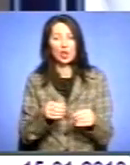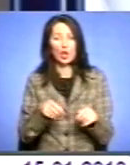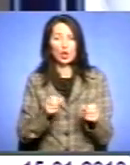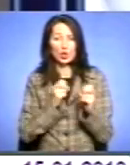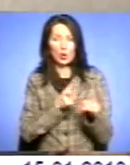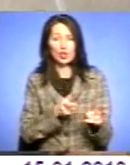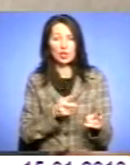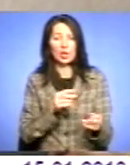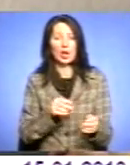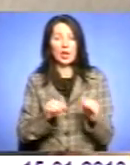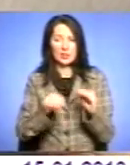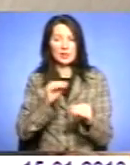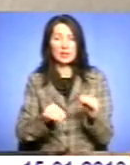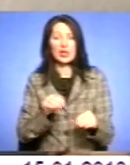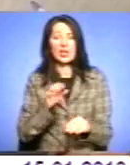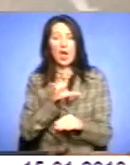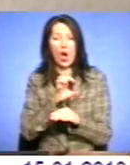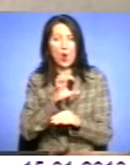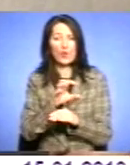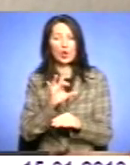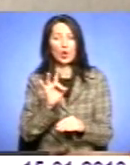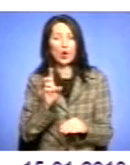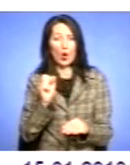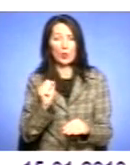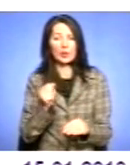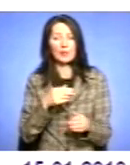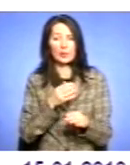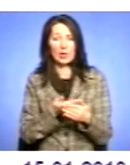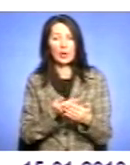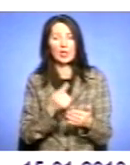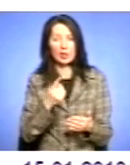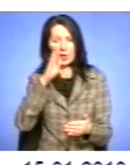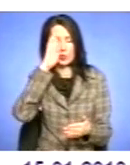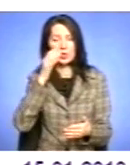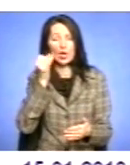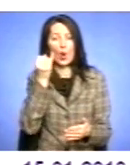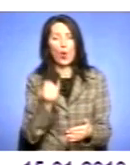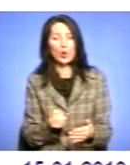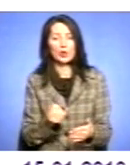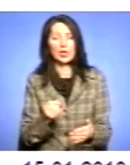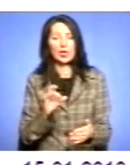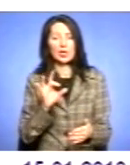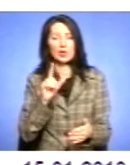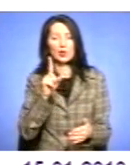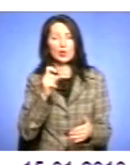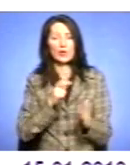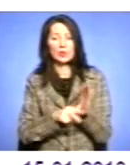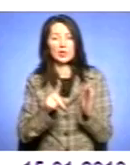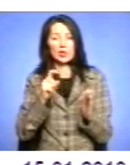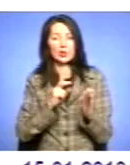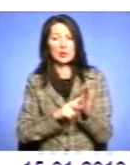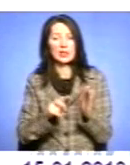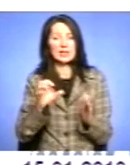склали фотороботи підозрюваних. Прикмети одного із нападників – худорлявий, з ростом 175-180 см, обличчя овальне,